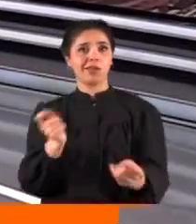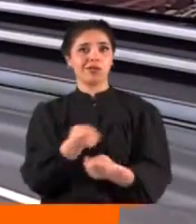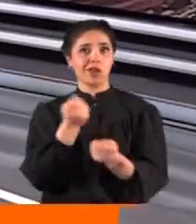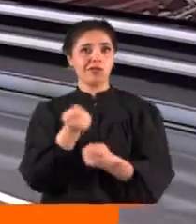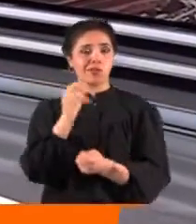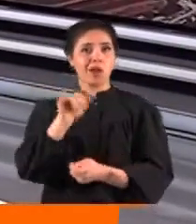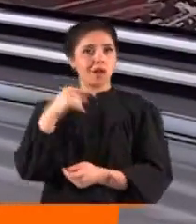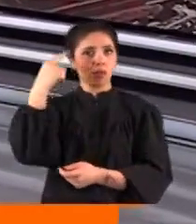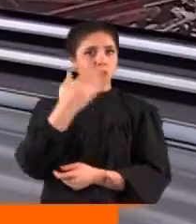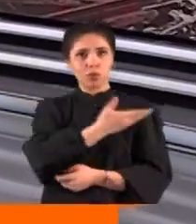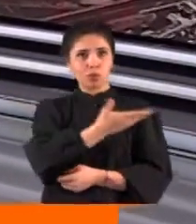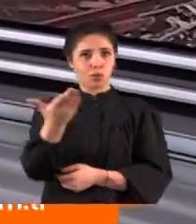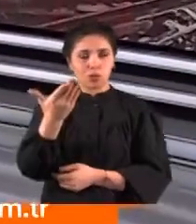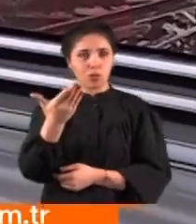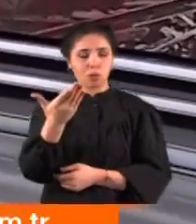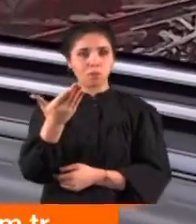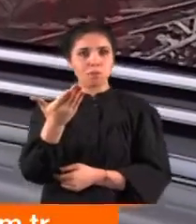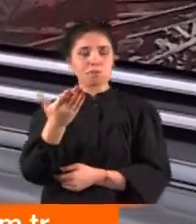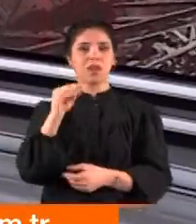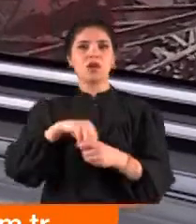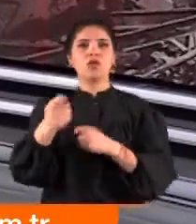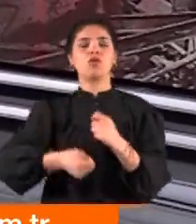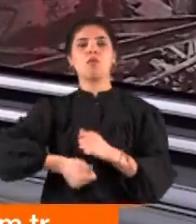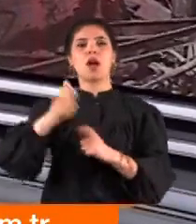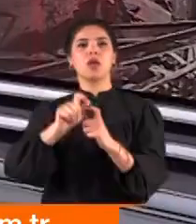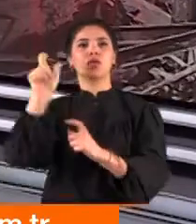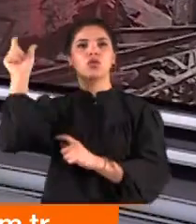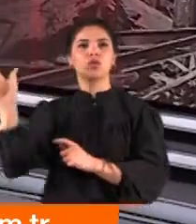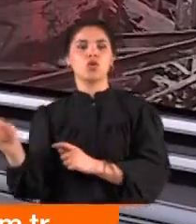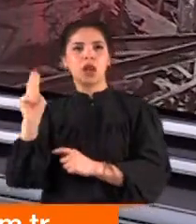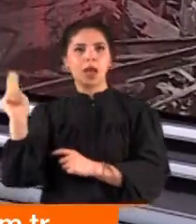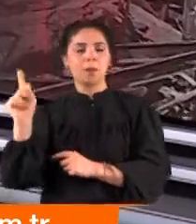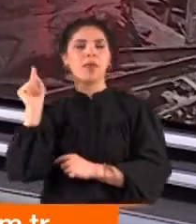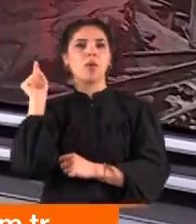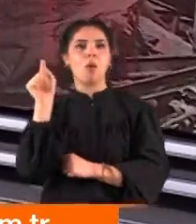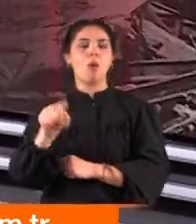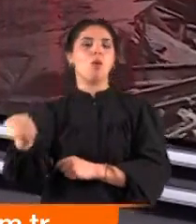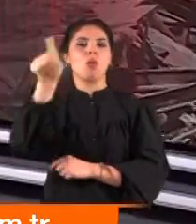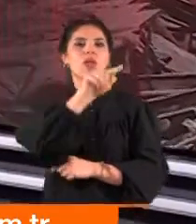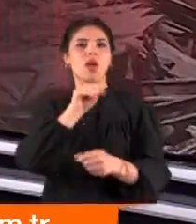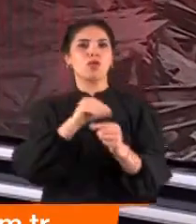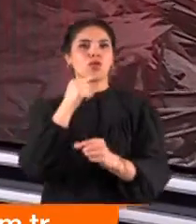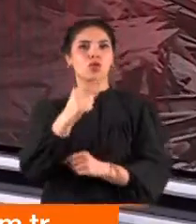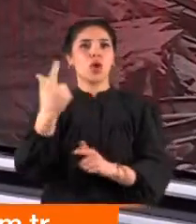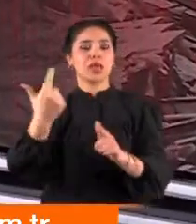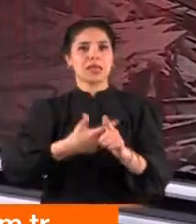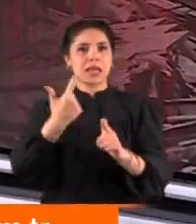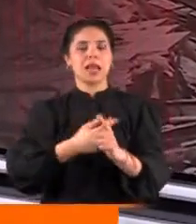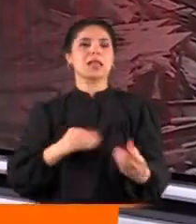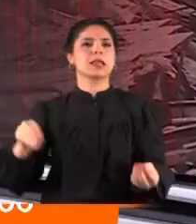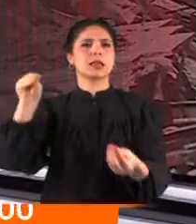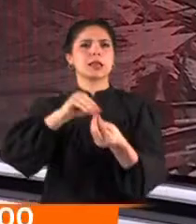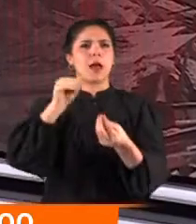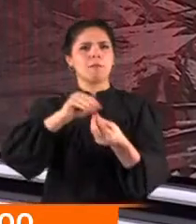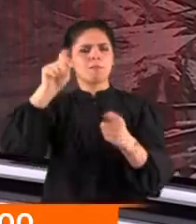bir hak görüyor. Yani ranta çeviriyorlar. İçişleri Bakanı Süleyman Soylu da işte onlar için söyledi bu sözü. Kiraların fahiş